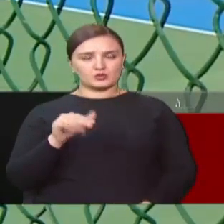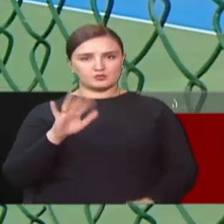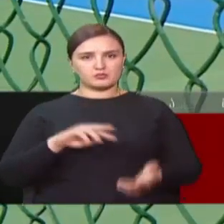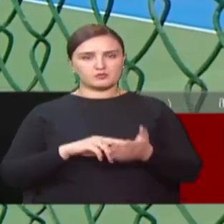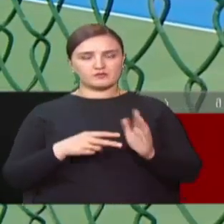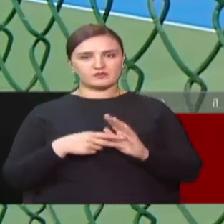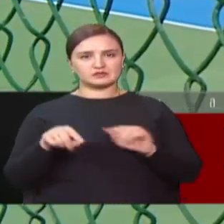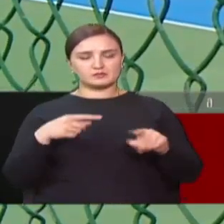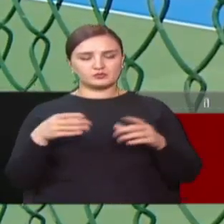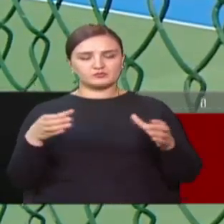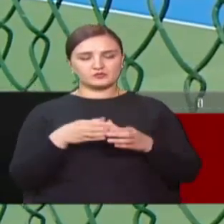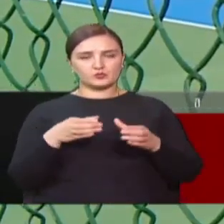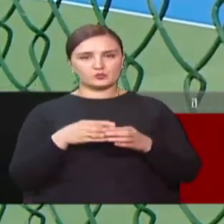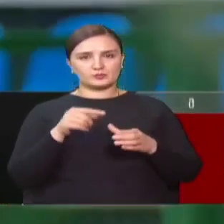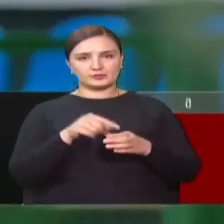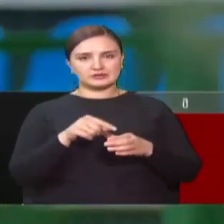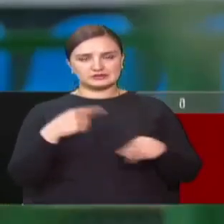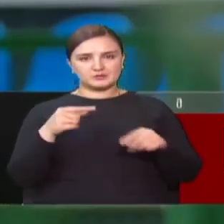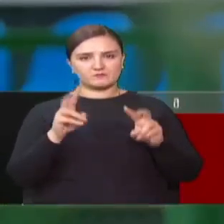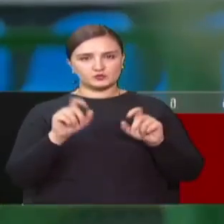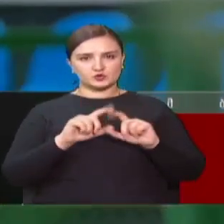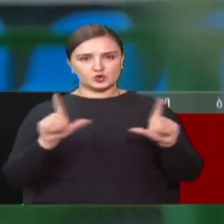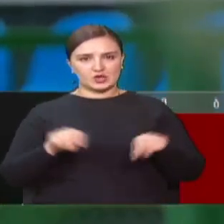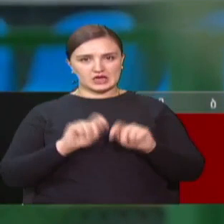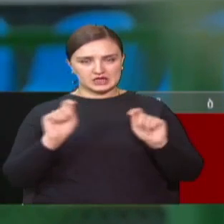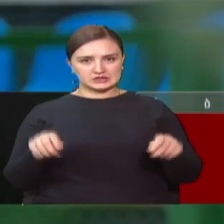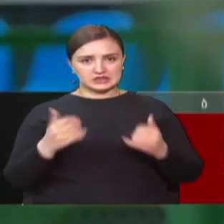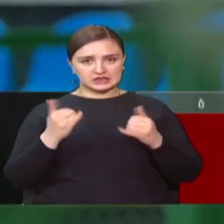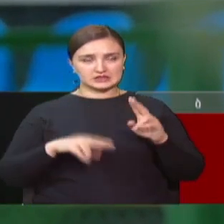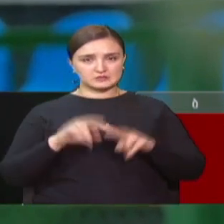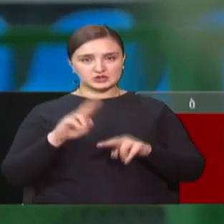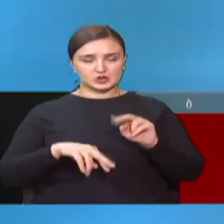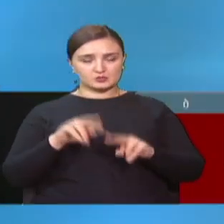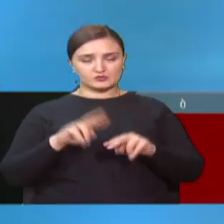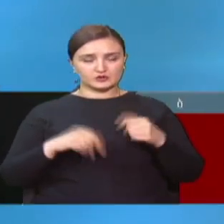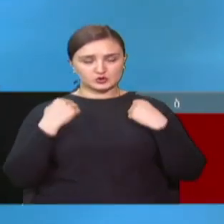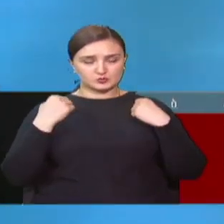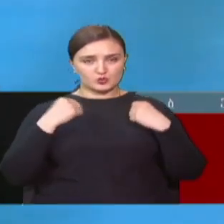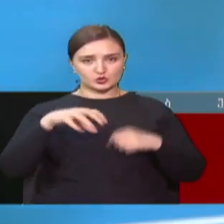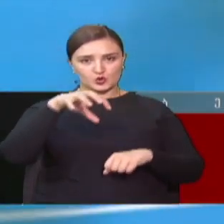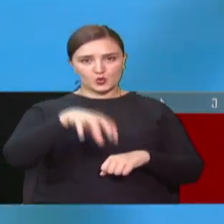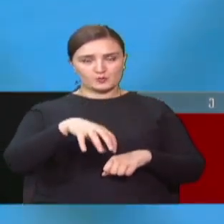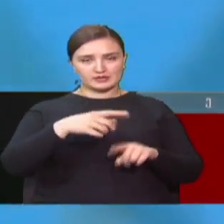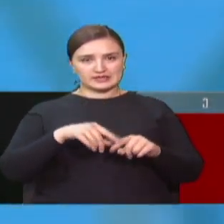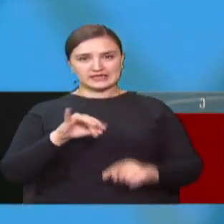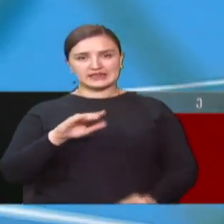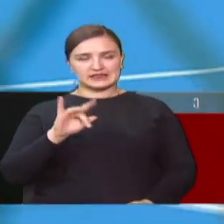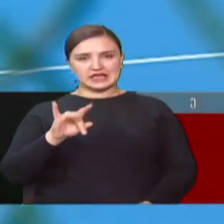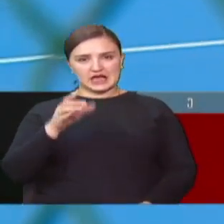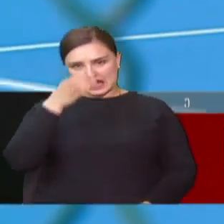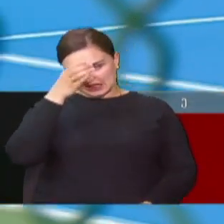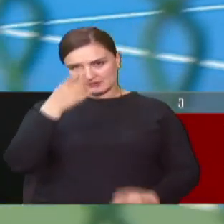saphegburto klub Interis akademiis bazaze saphegburto skolis gaxsna. Dres mshenebare sport kompleksi Interis akademiis teknikurma